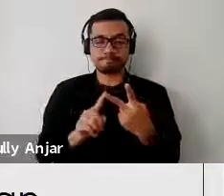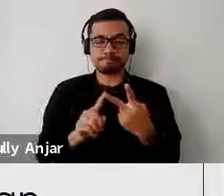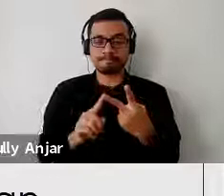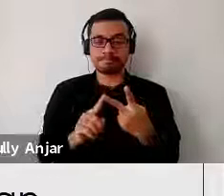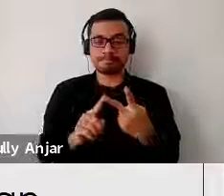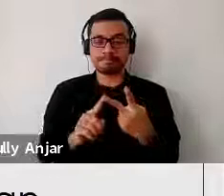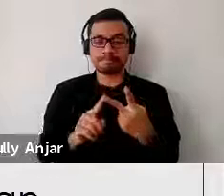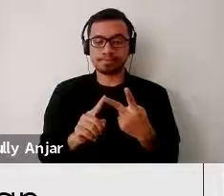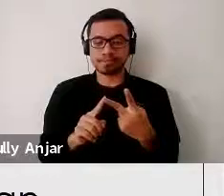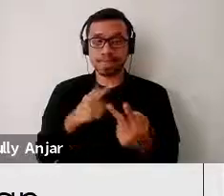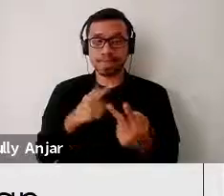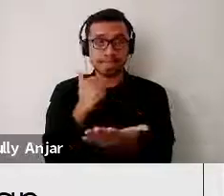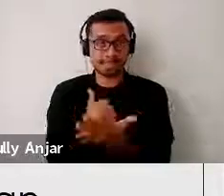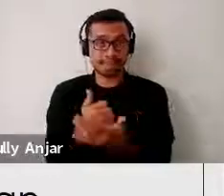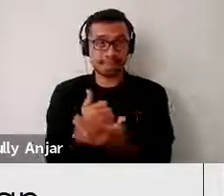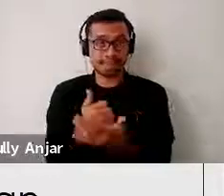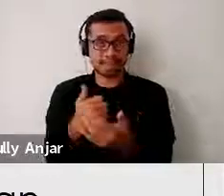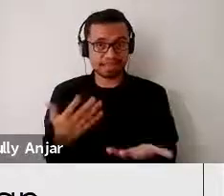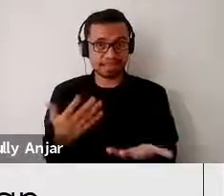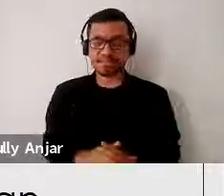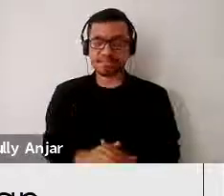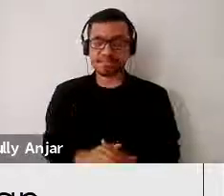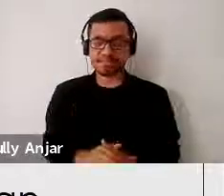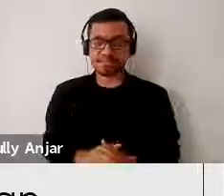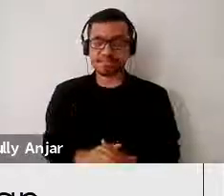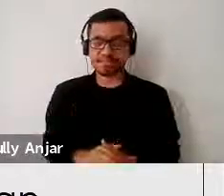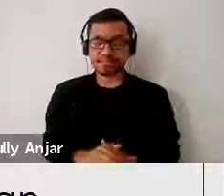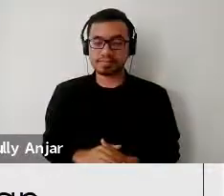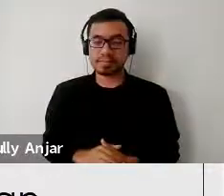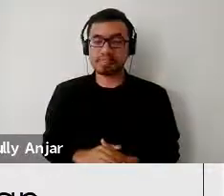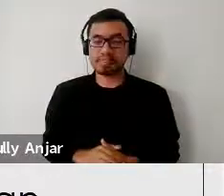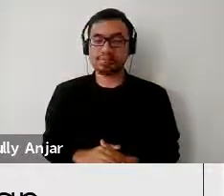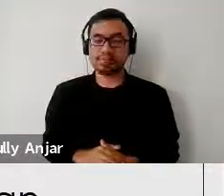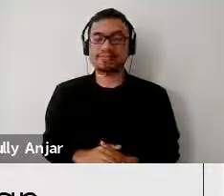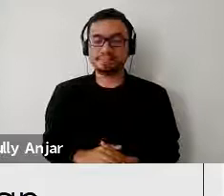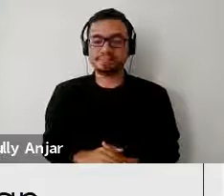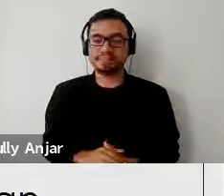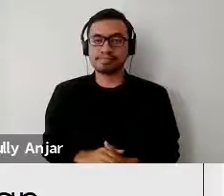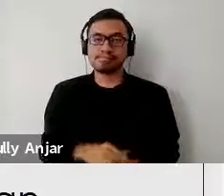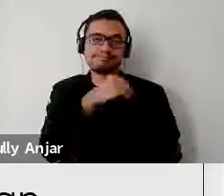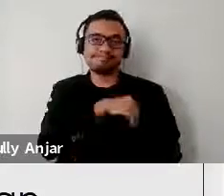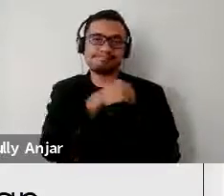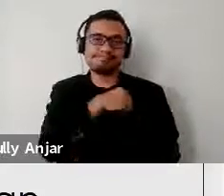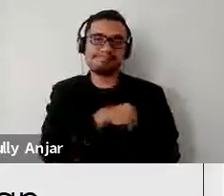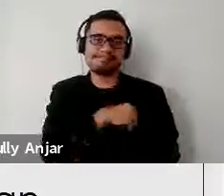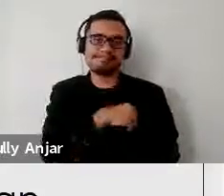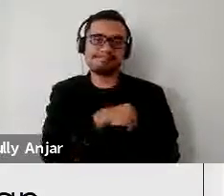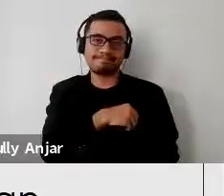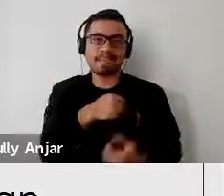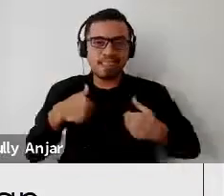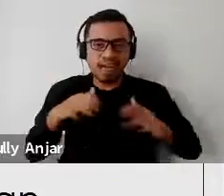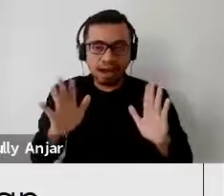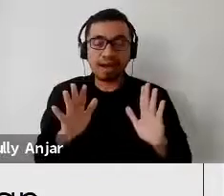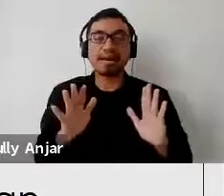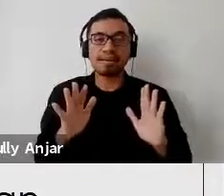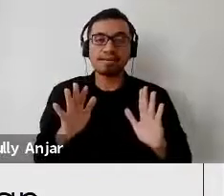hal yang penting yang ingin saya tekankan di sini adalah bahwa kehilangan pendapatan itu seiring dengan